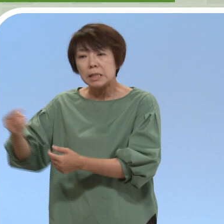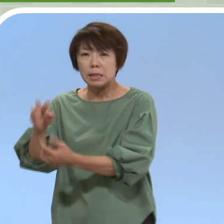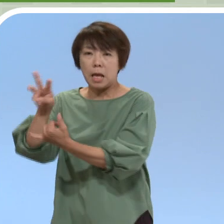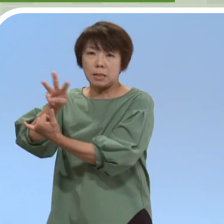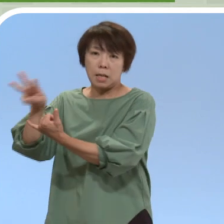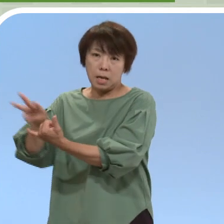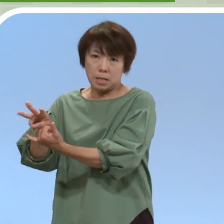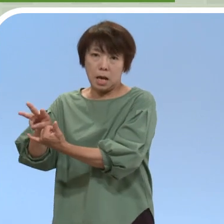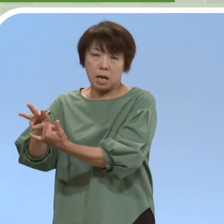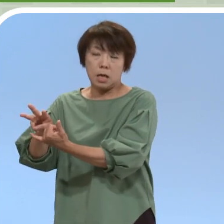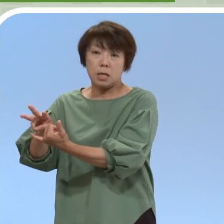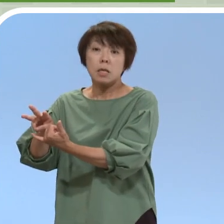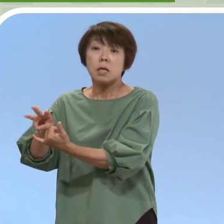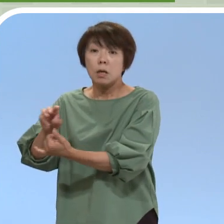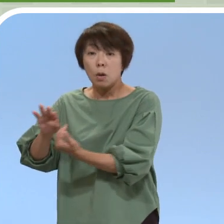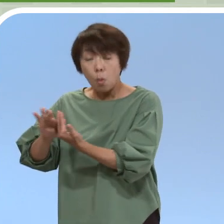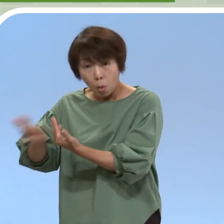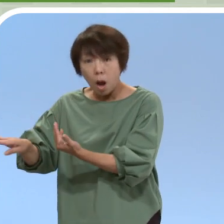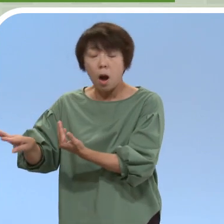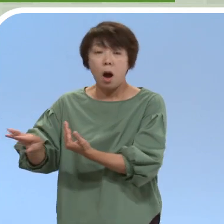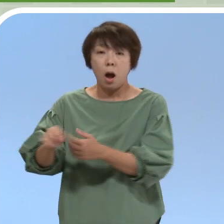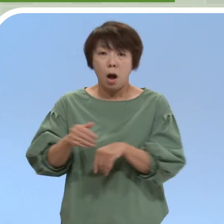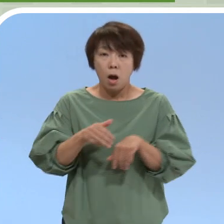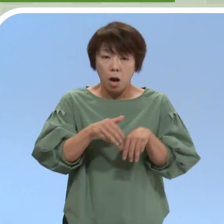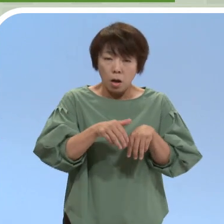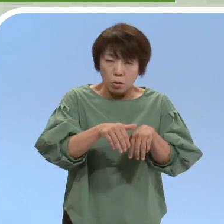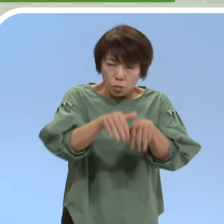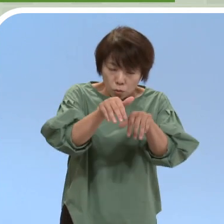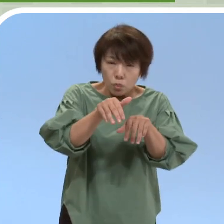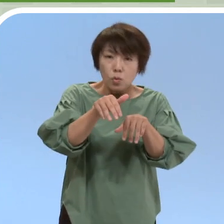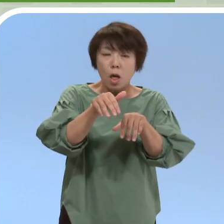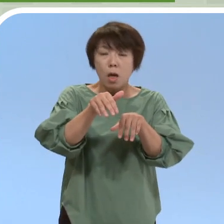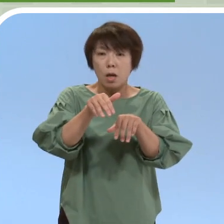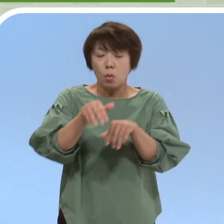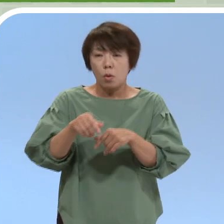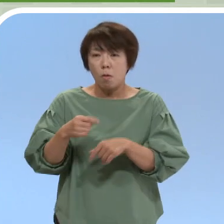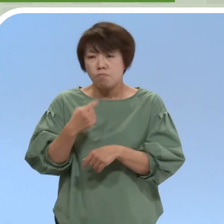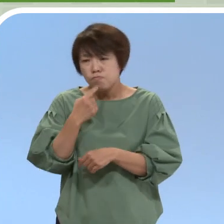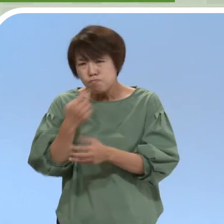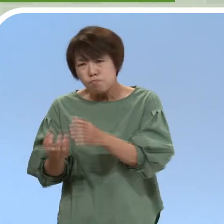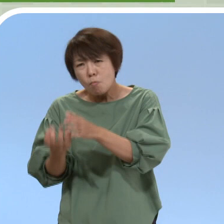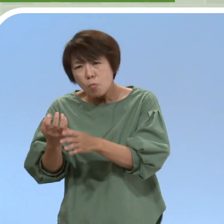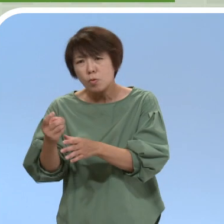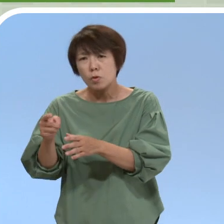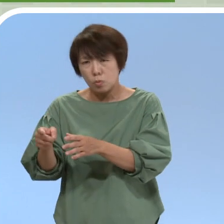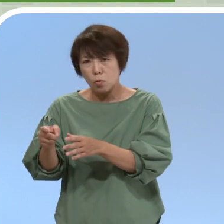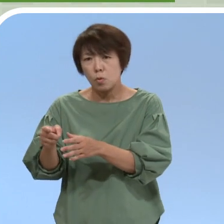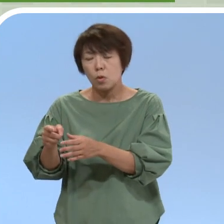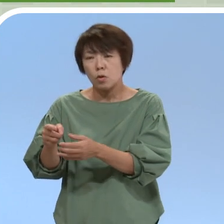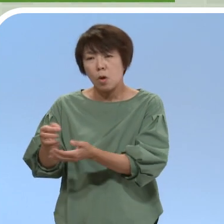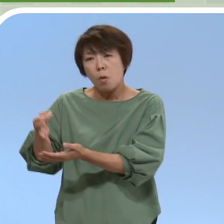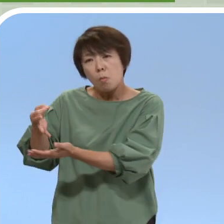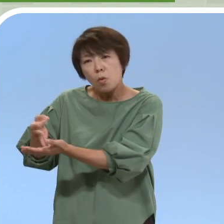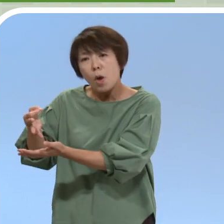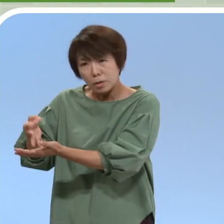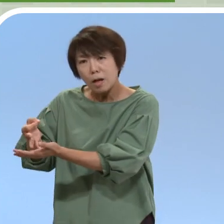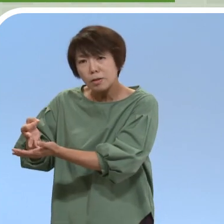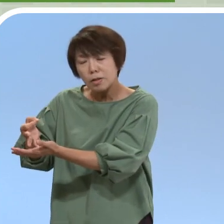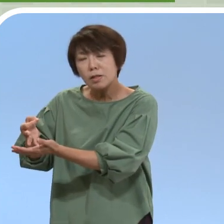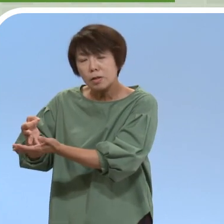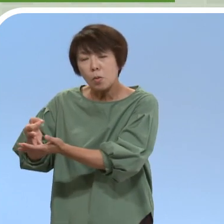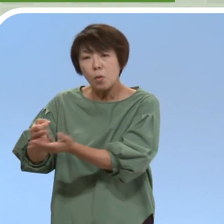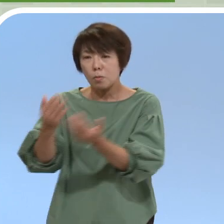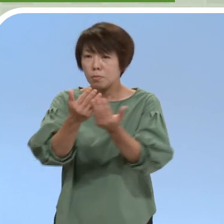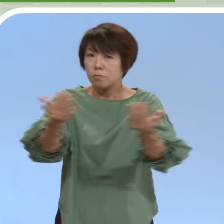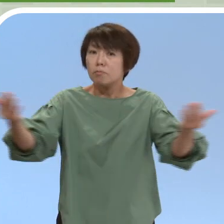災害などの標本、資料を展示、それらが妖怪、怪異として語られる様々な事例や